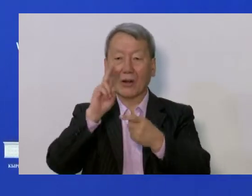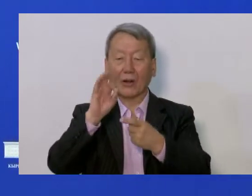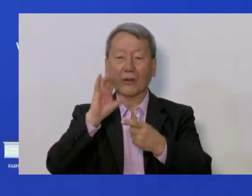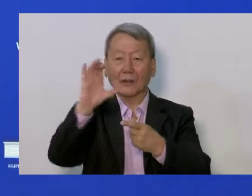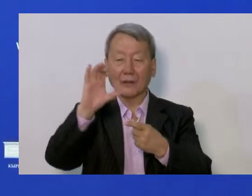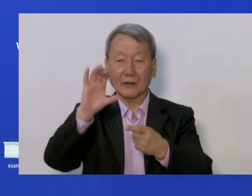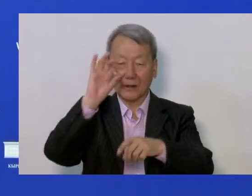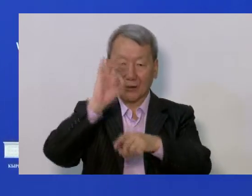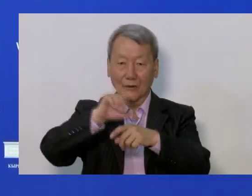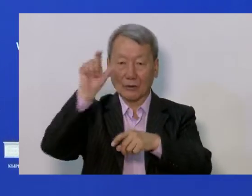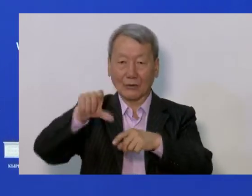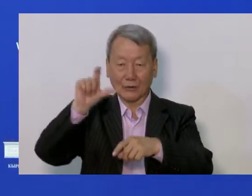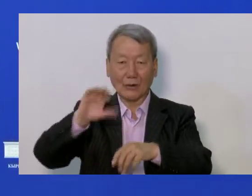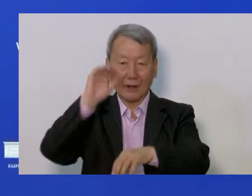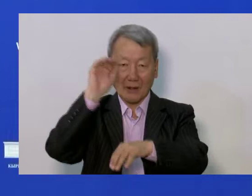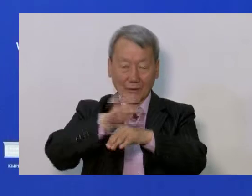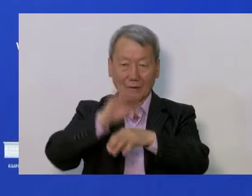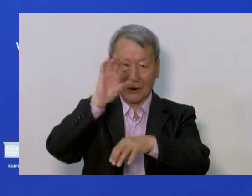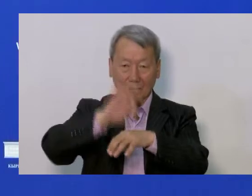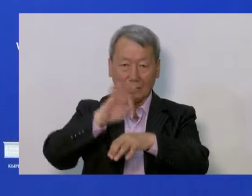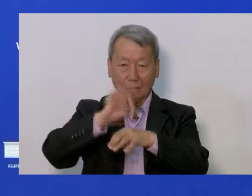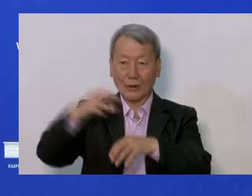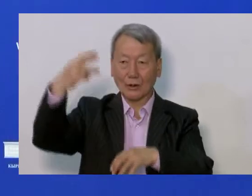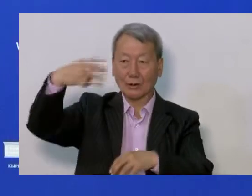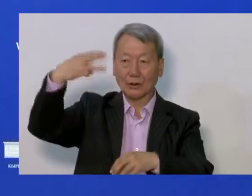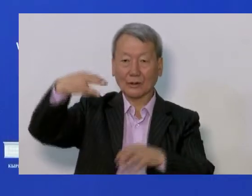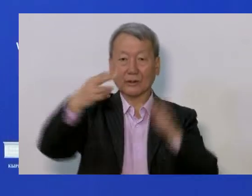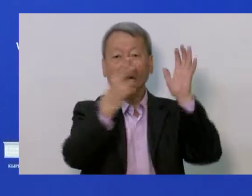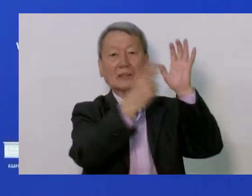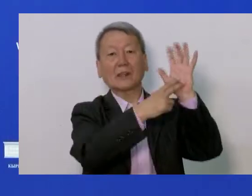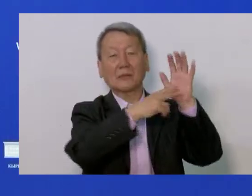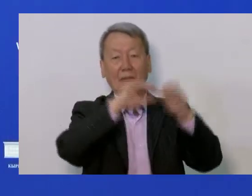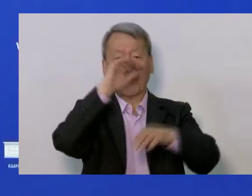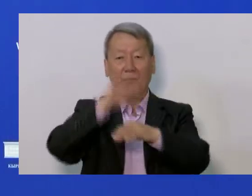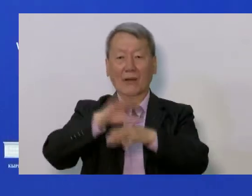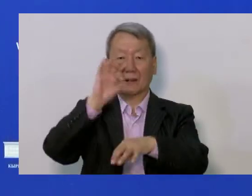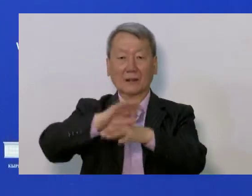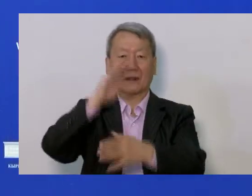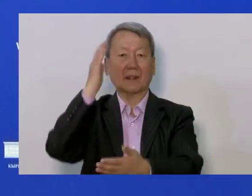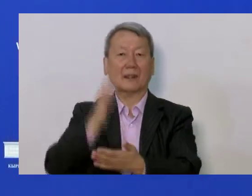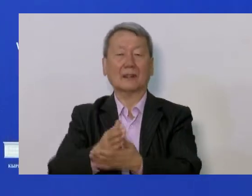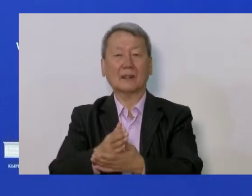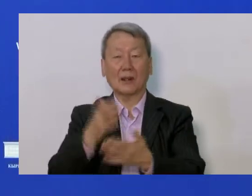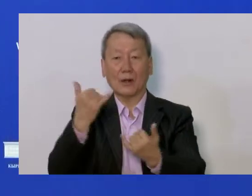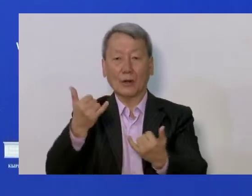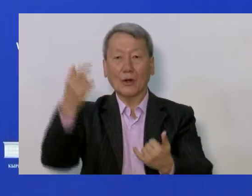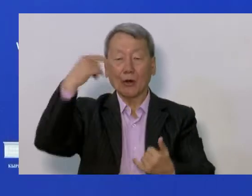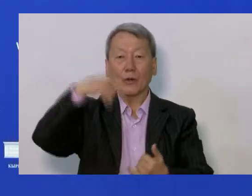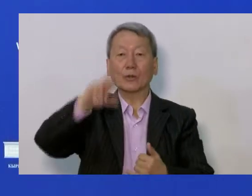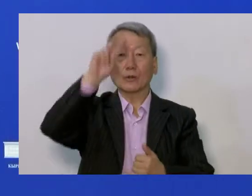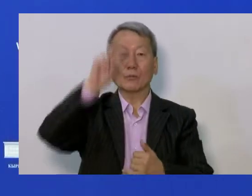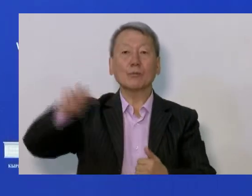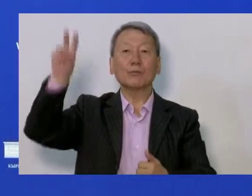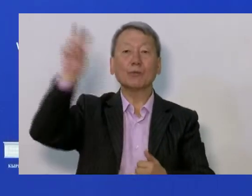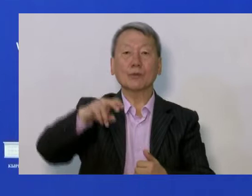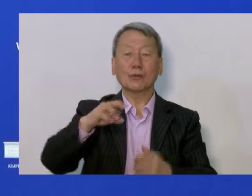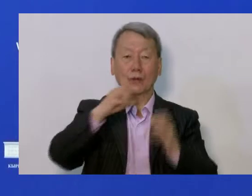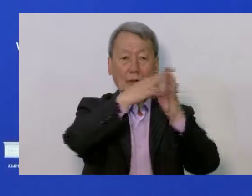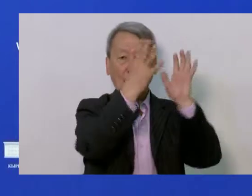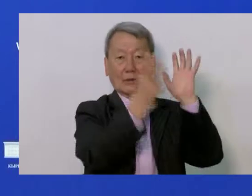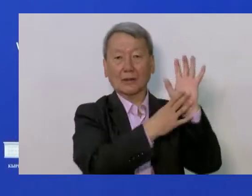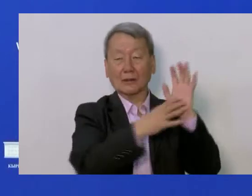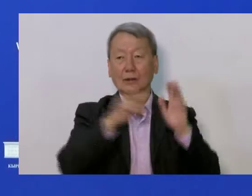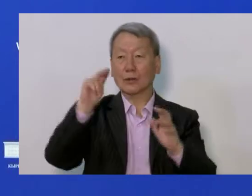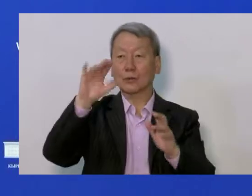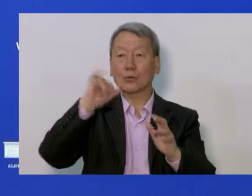инфекциясын жугузуп алгандардын жаңы 37 учуру катталып атат. Бул учурлар Бишкек шаарында 19,